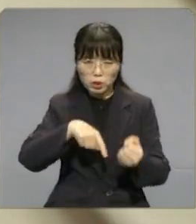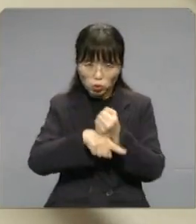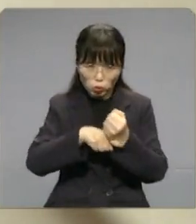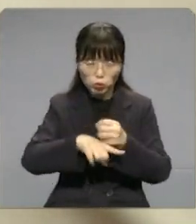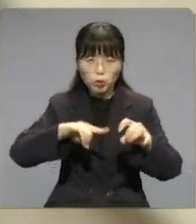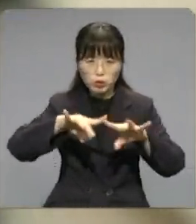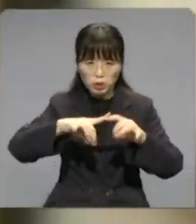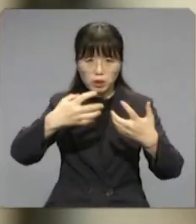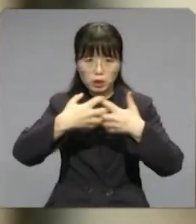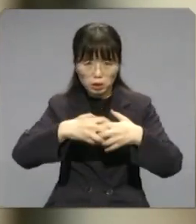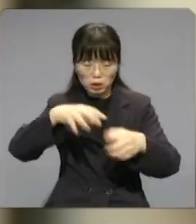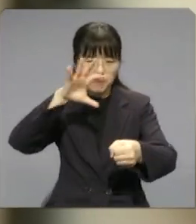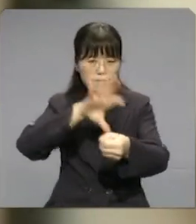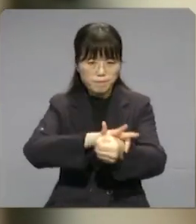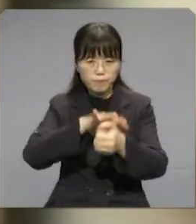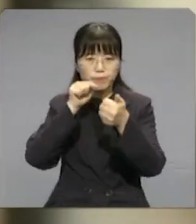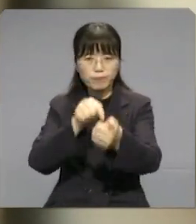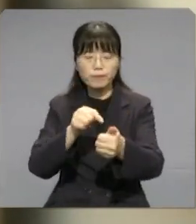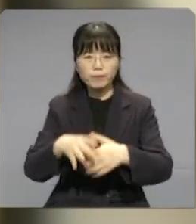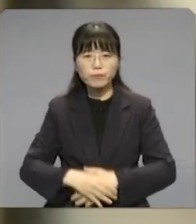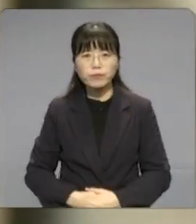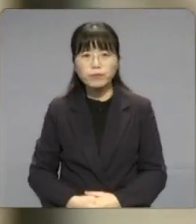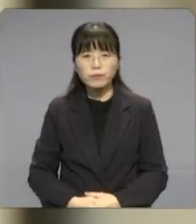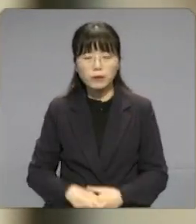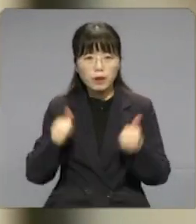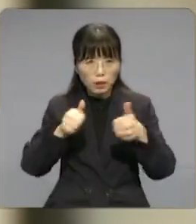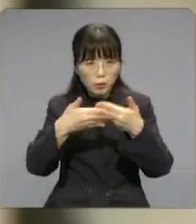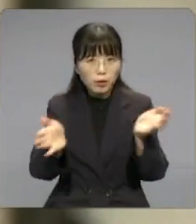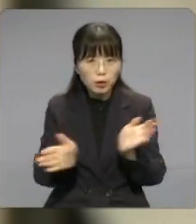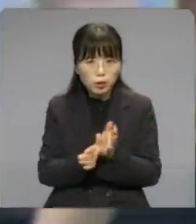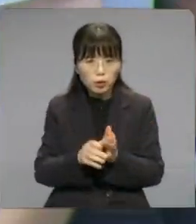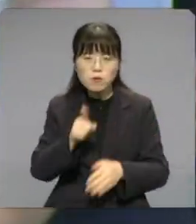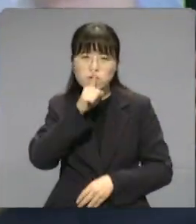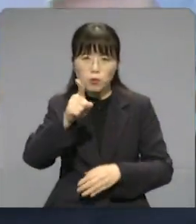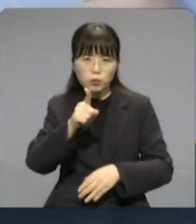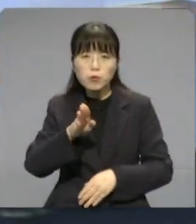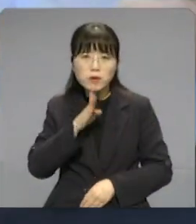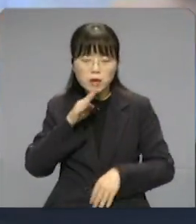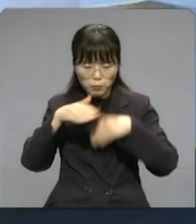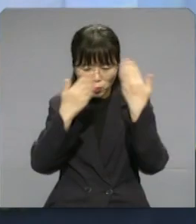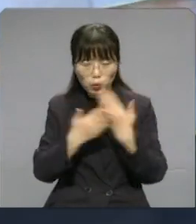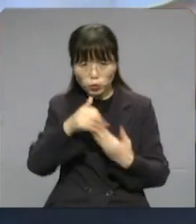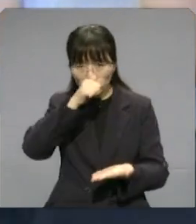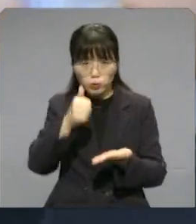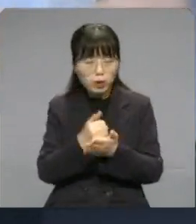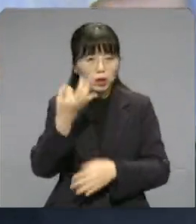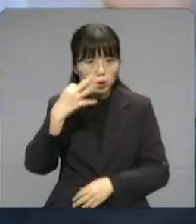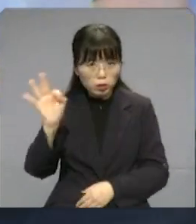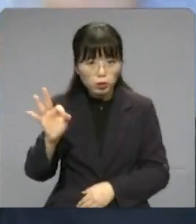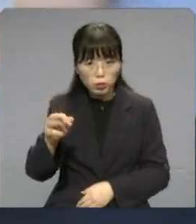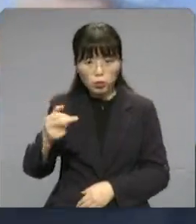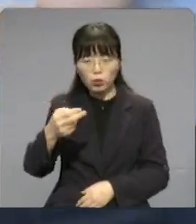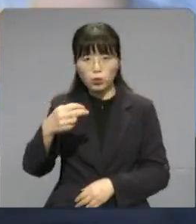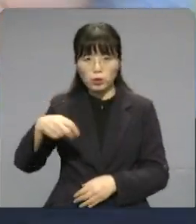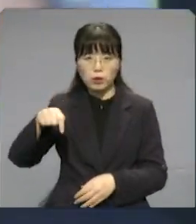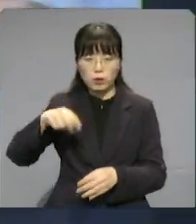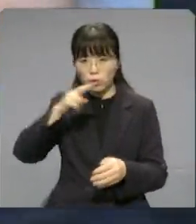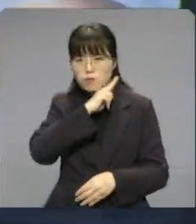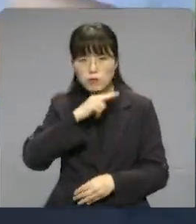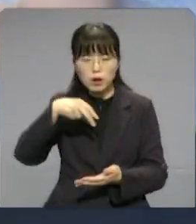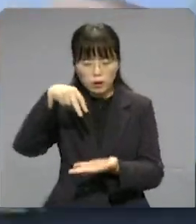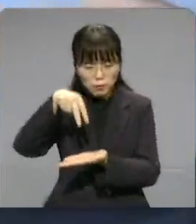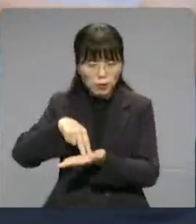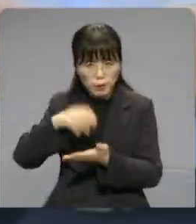전자장치 부착을 명령했습니다 재판부는 공소사실은 모두 유죄로 인정하면서 최원정 측이 주장한